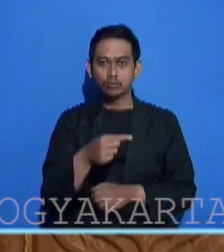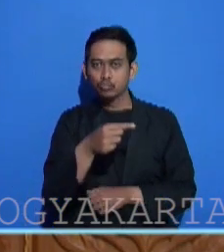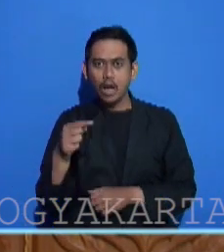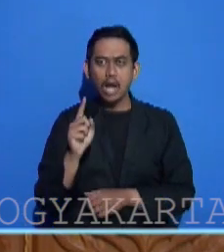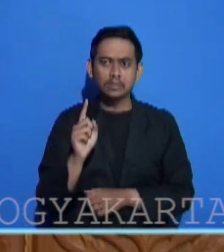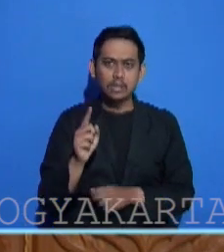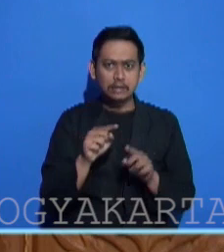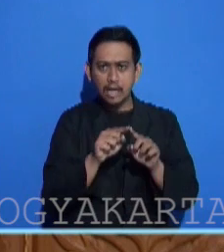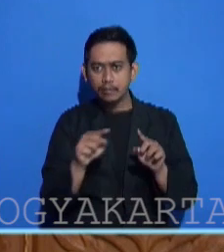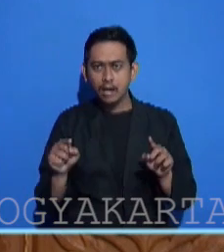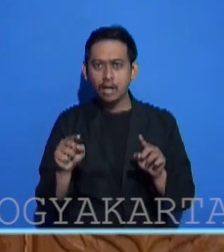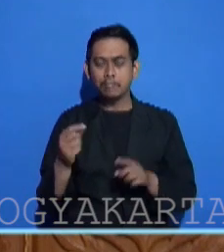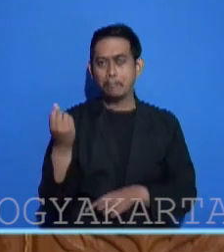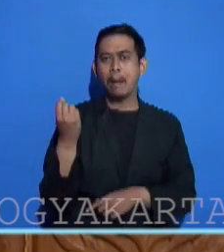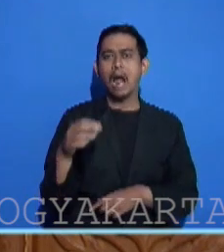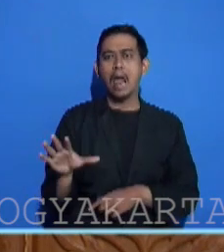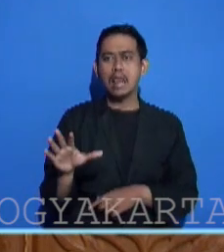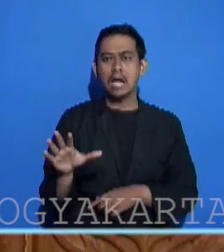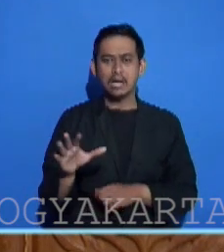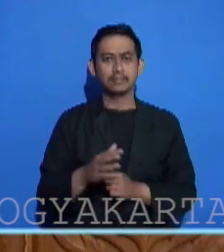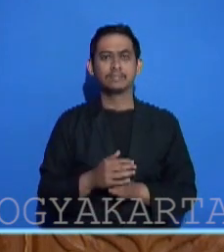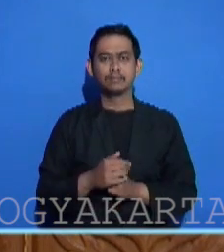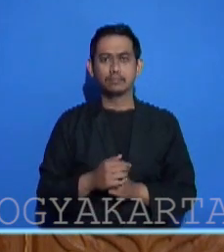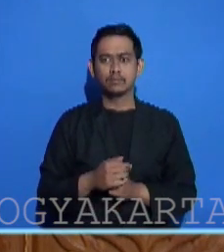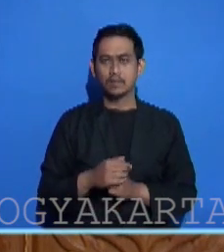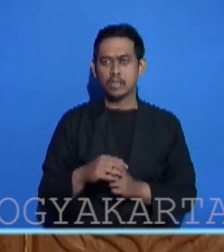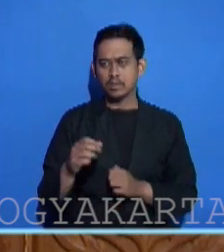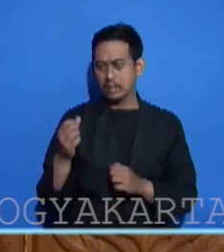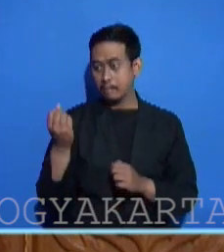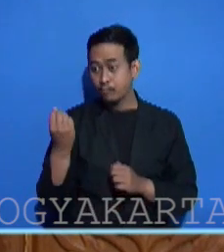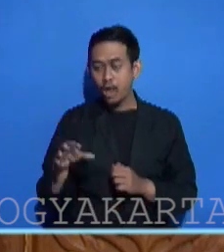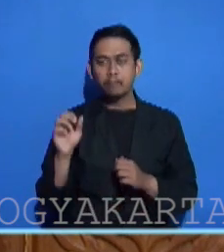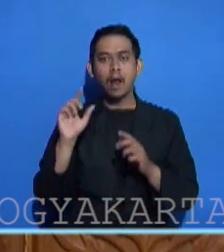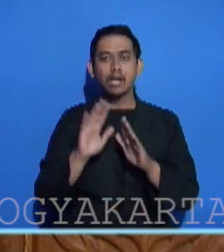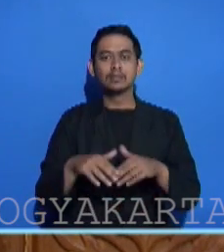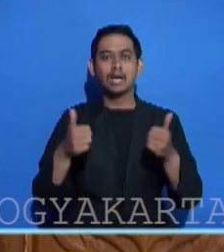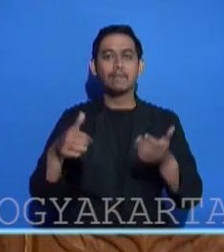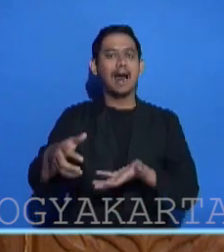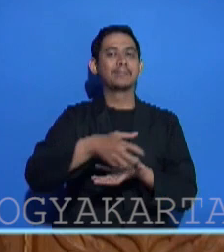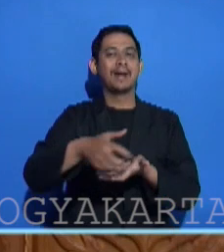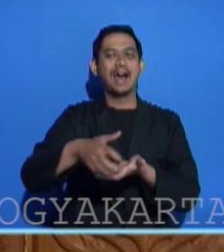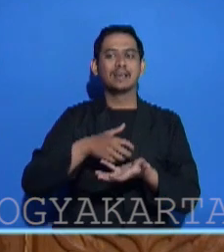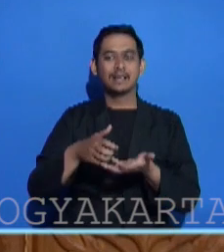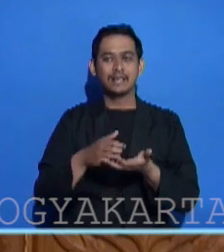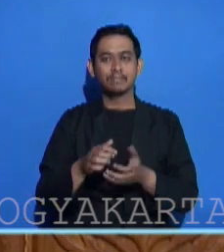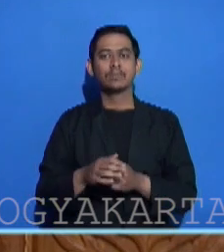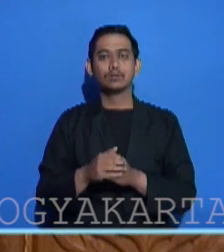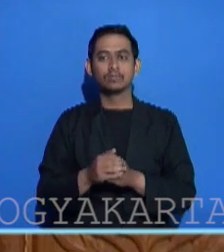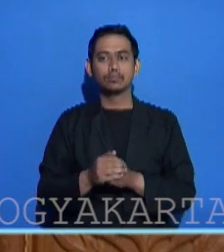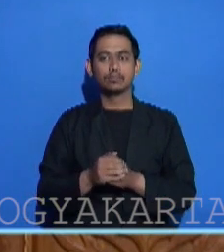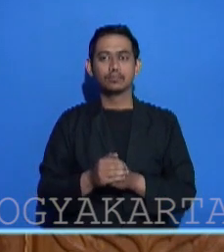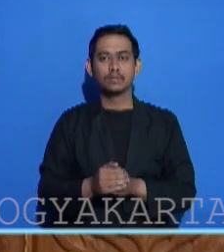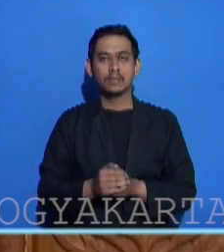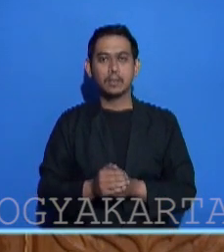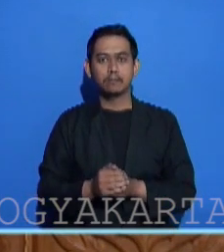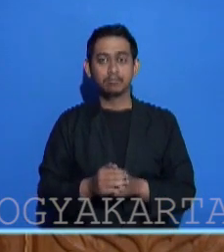ingkang tansaya awis lan mirahipun asil panen nalika panen raya tansaya ndamel sesanggemanipun kadang